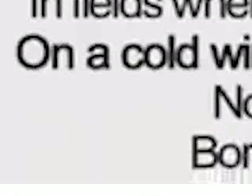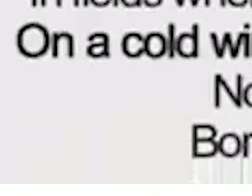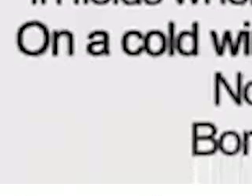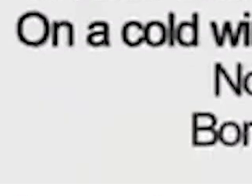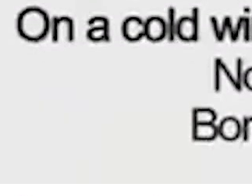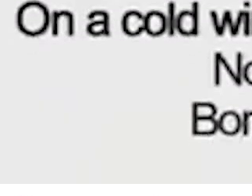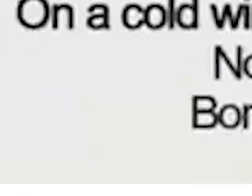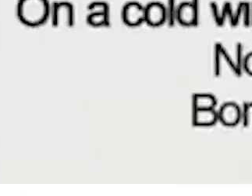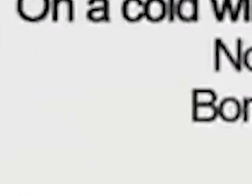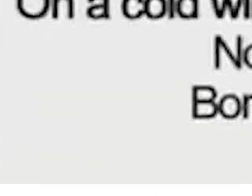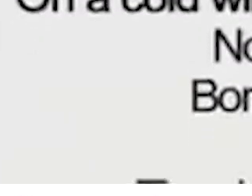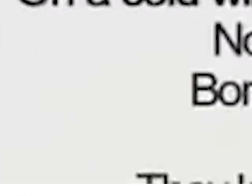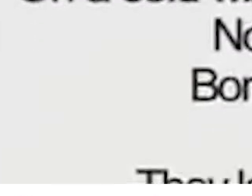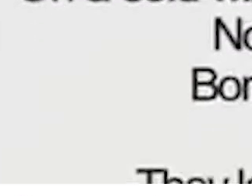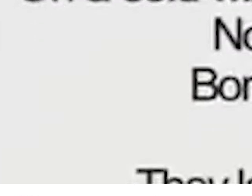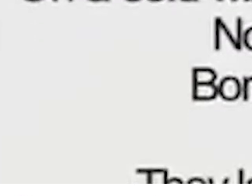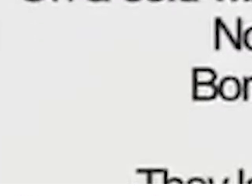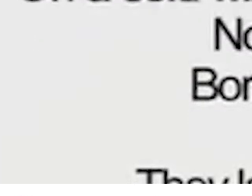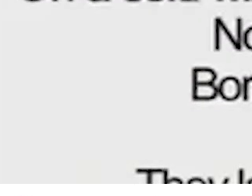lay. In